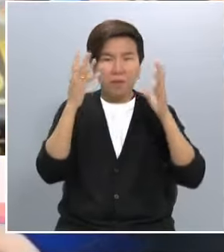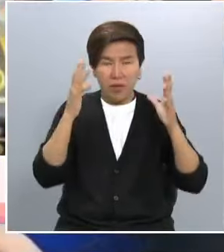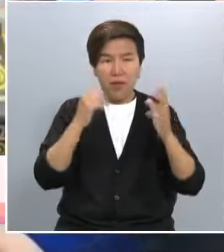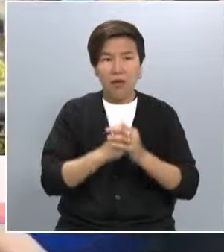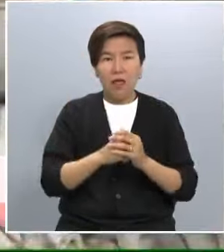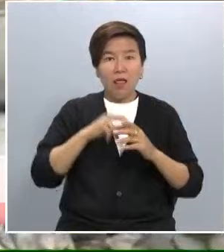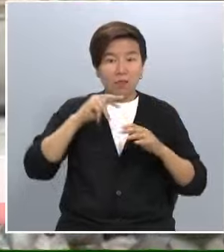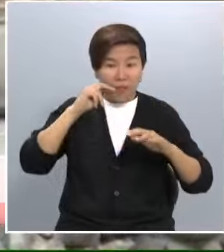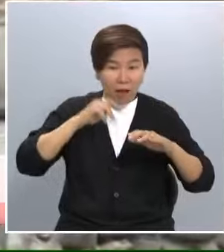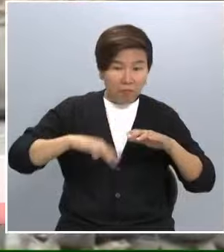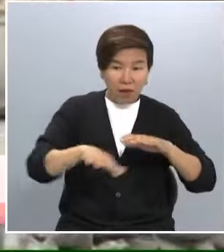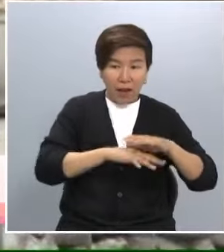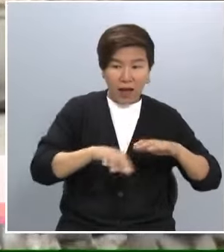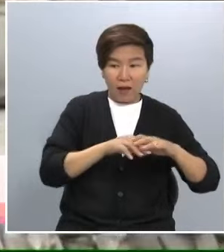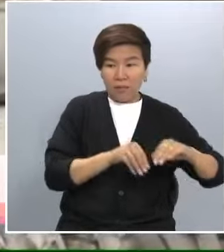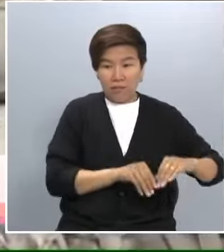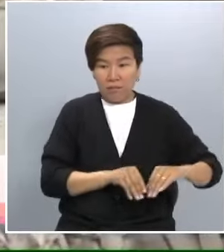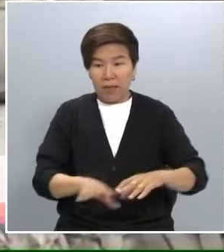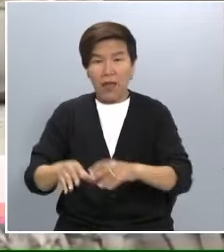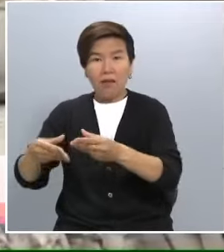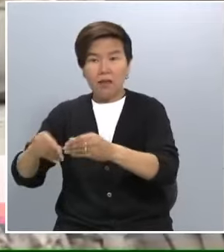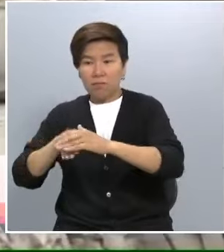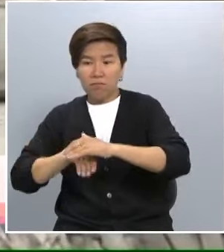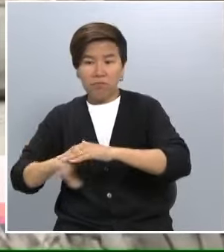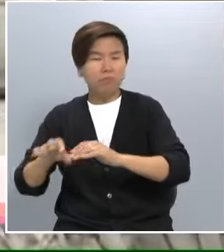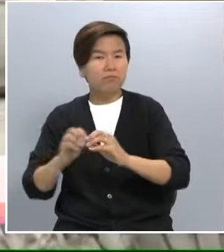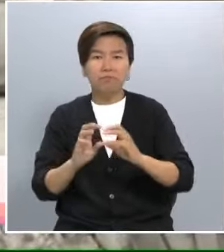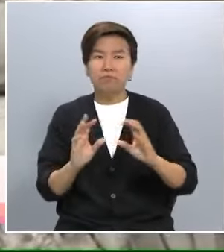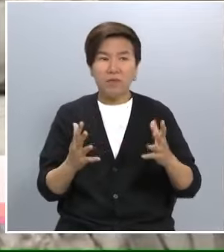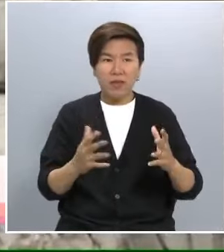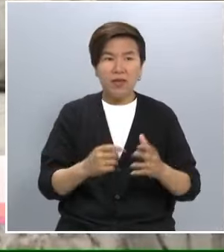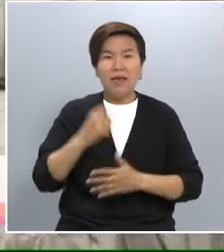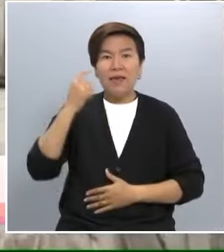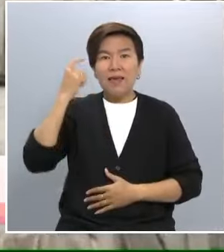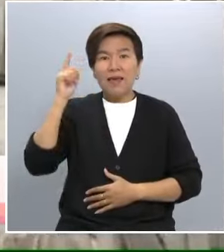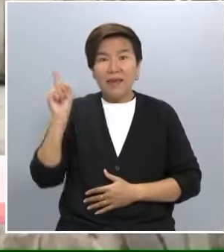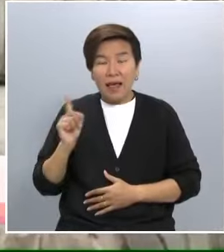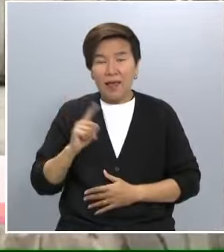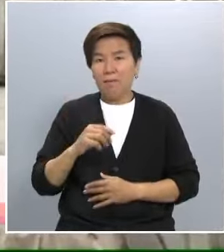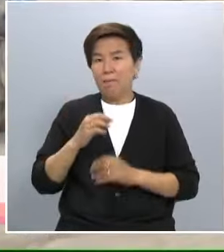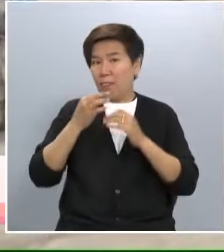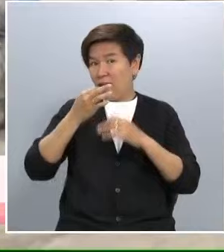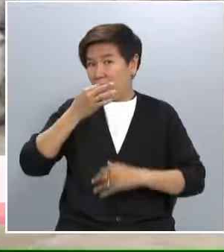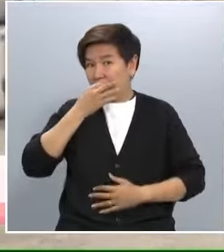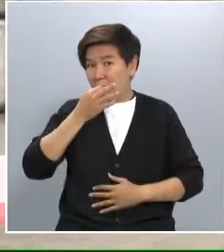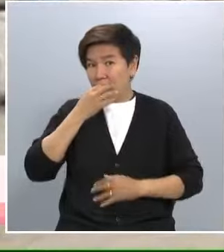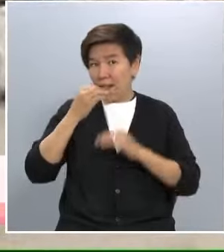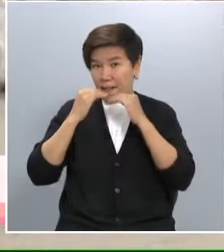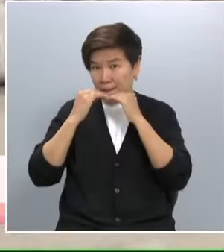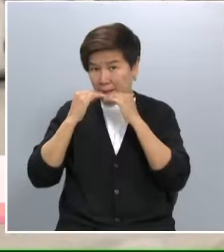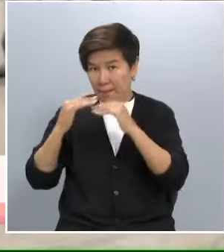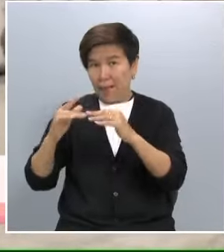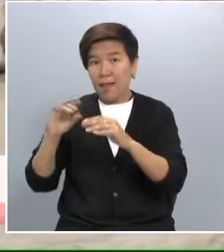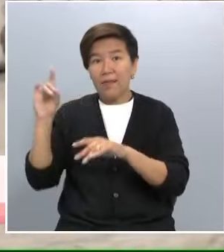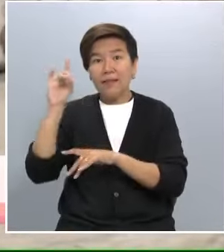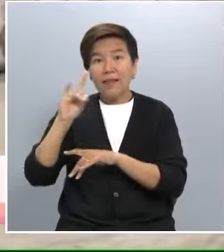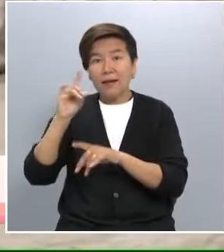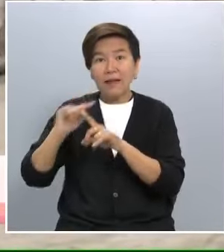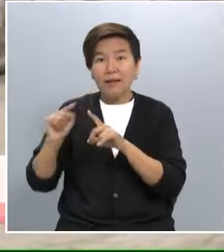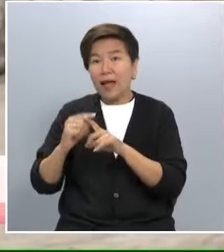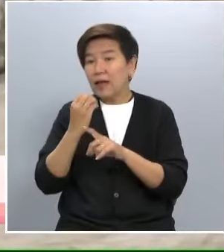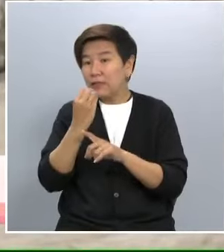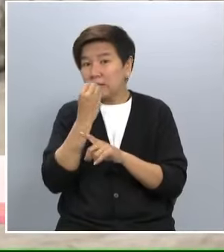วงว่าจะมีการปนเปื้อนกับอาหารทะเลไหมผู้ว่าบอกว่ารับประกันเลยว่าไม่มีการปนเปื้อนอย่างแน่นอนขณะที่ท